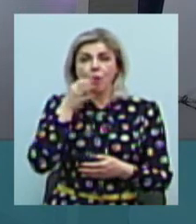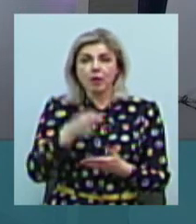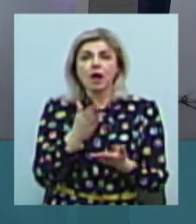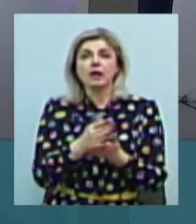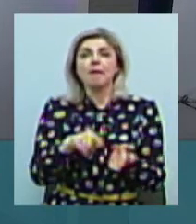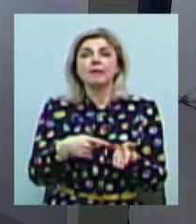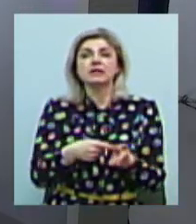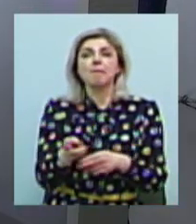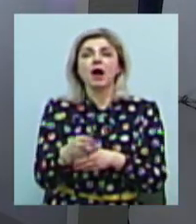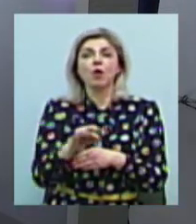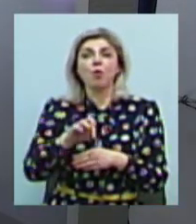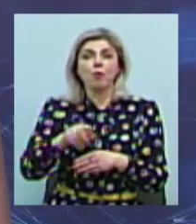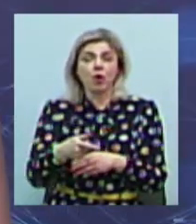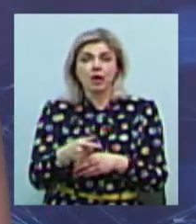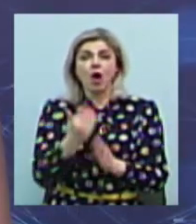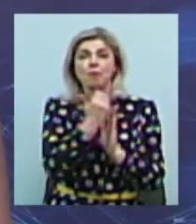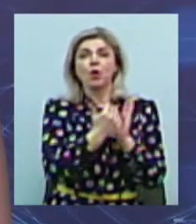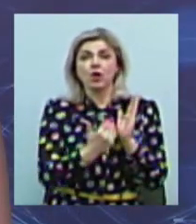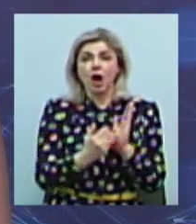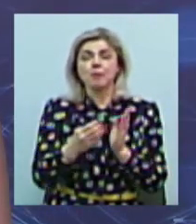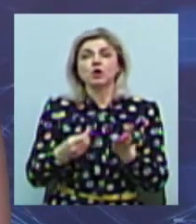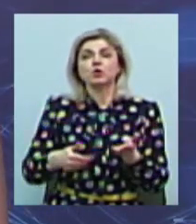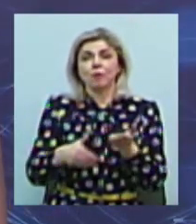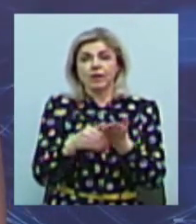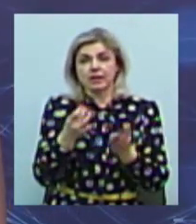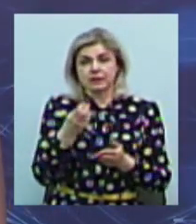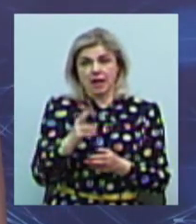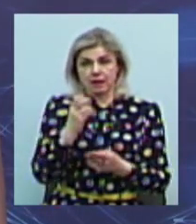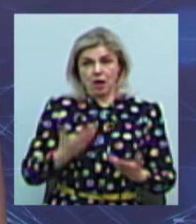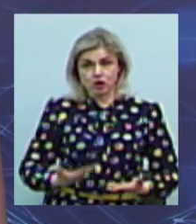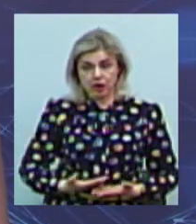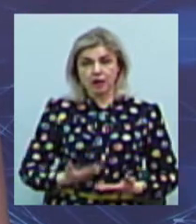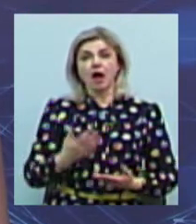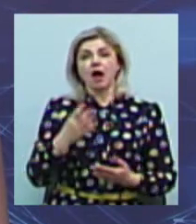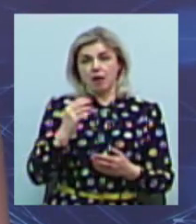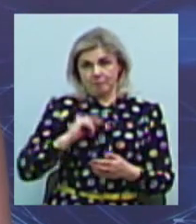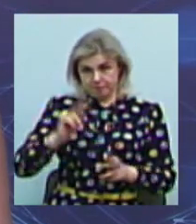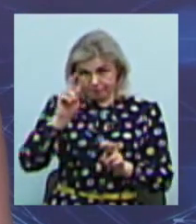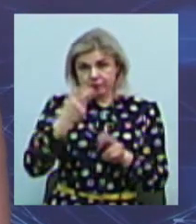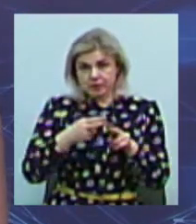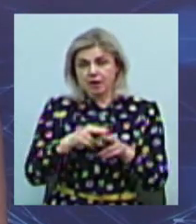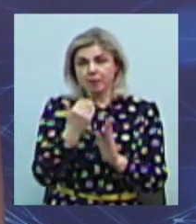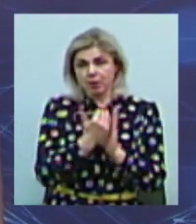Маріуполь. Програма субвенції на житло для вимушених переселенців запрацювала